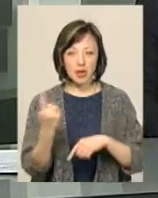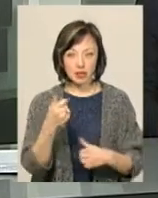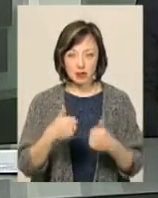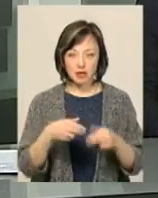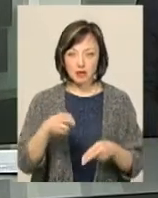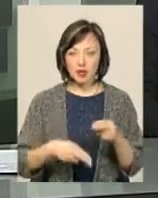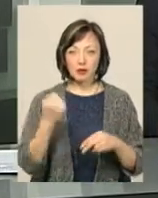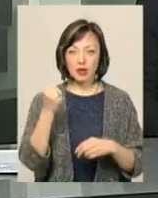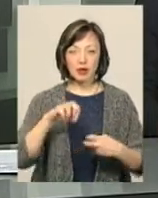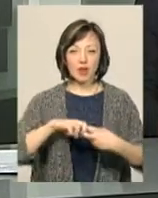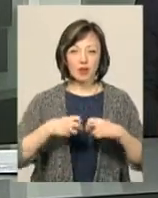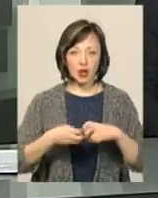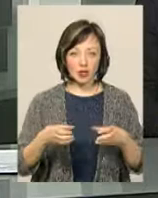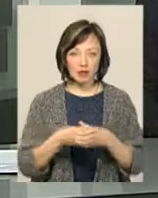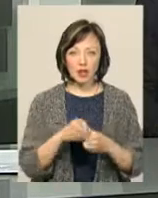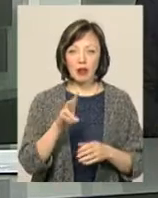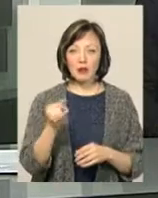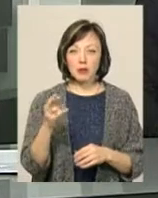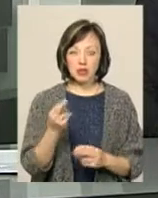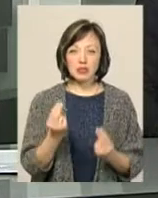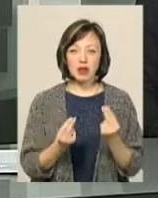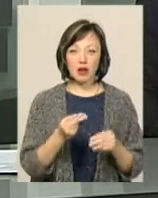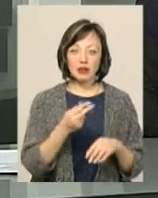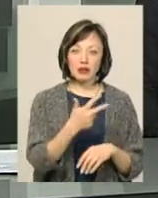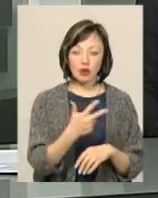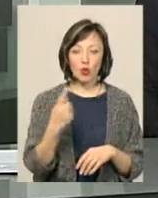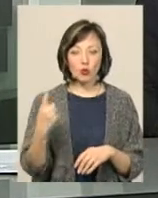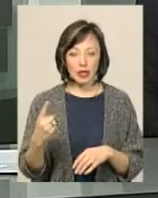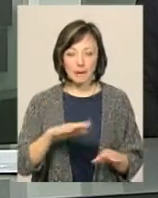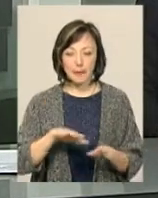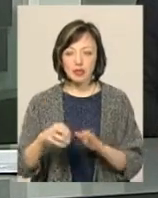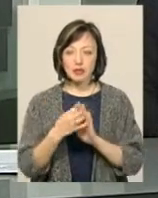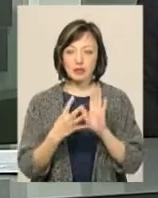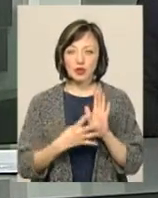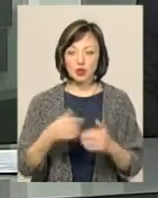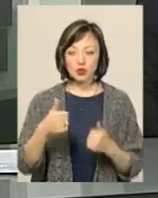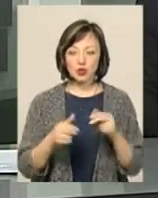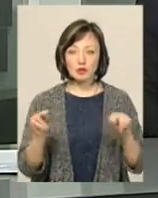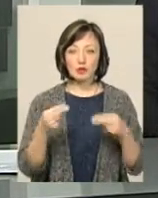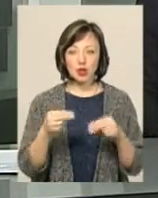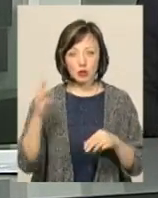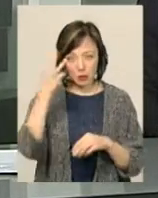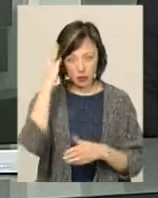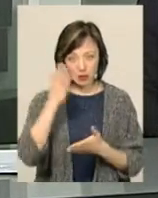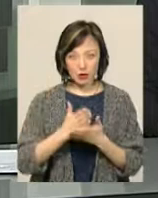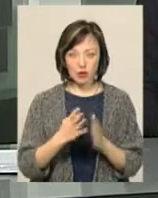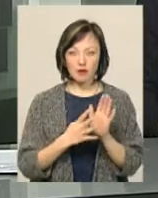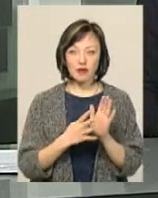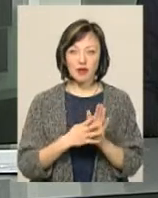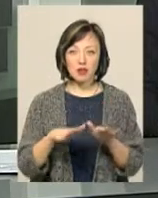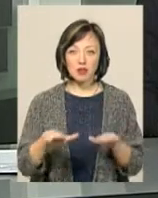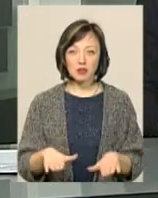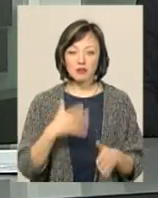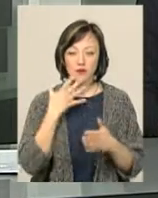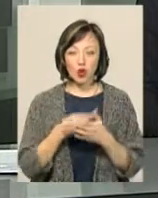завершився перемогою франківців. У липні вони зіграли з рахунком 3-1. Після 19 турів чемпіонату Поділля знаходиться на 9-й